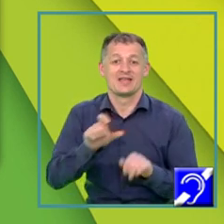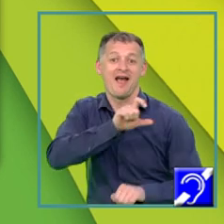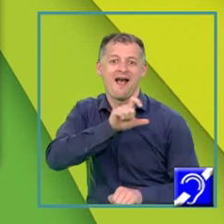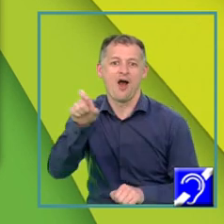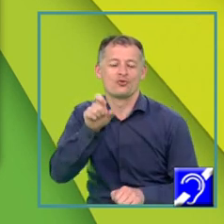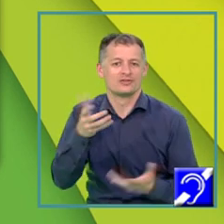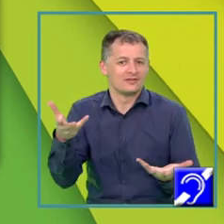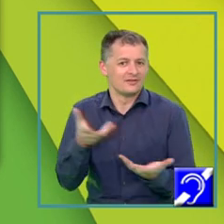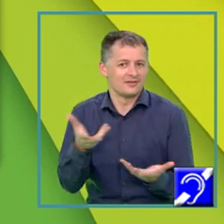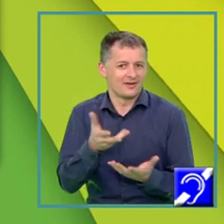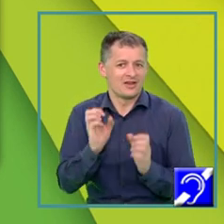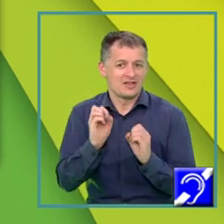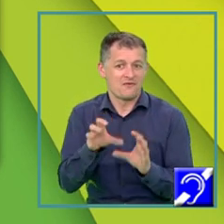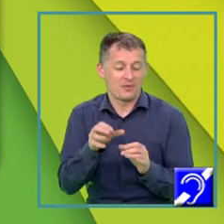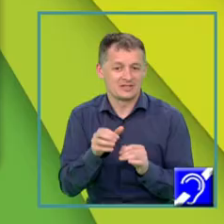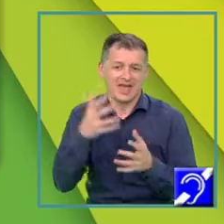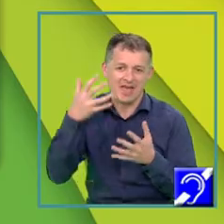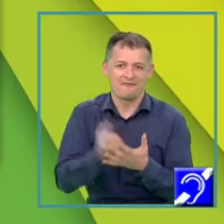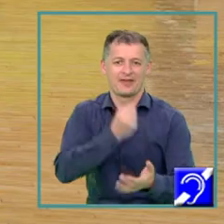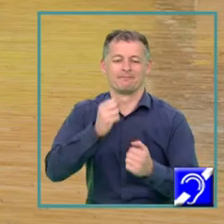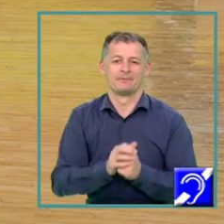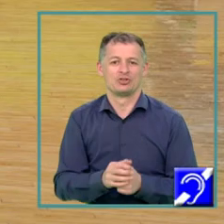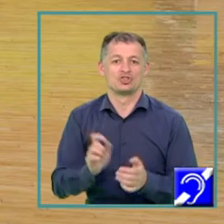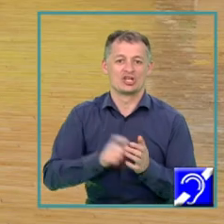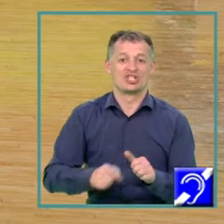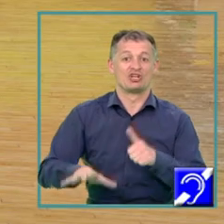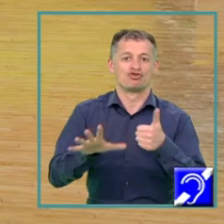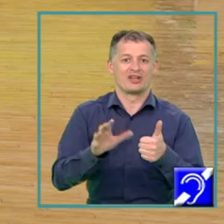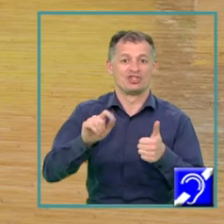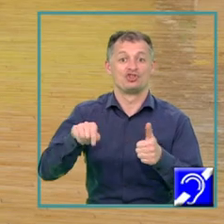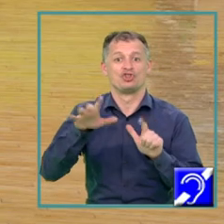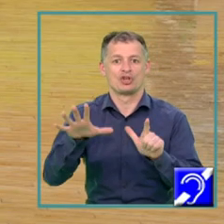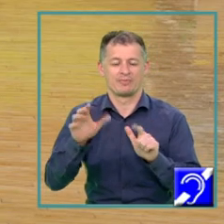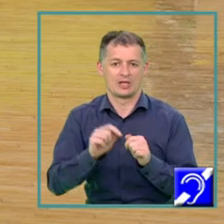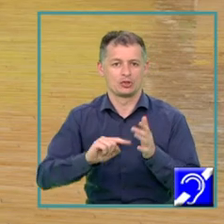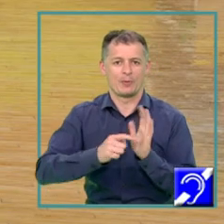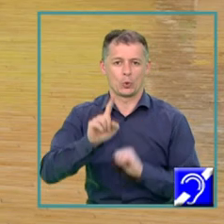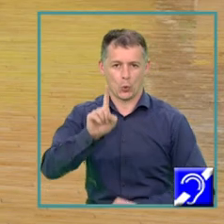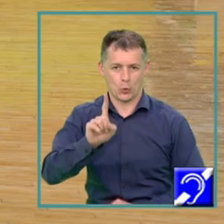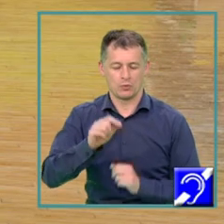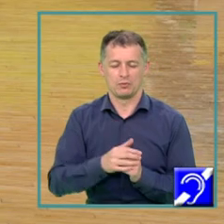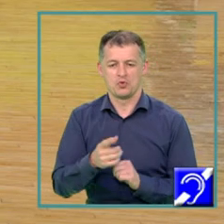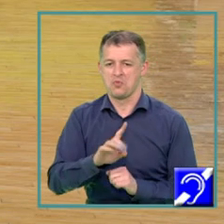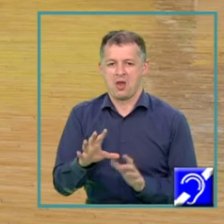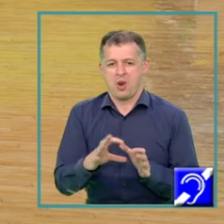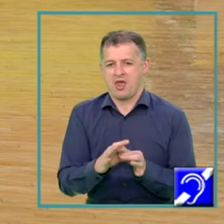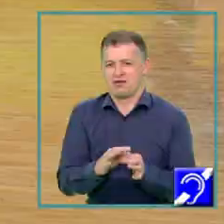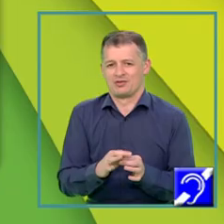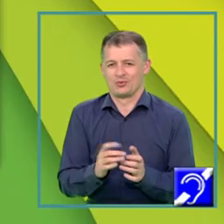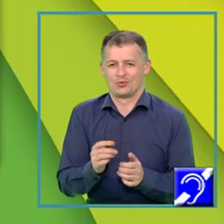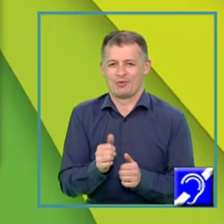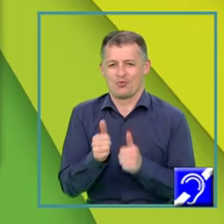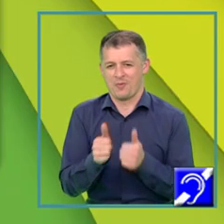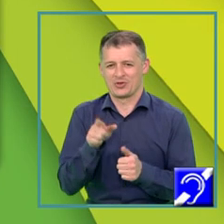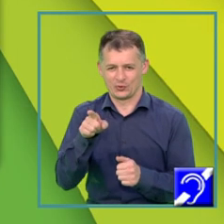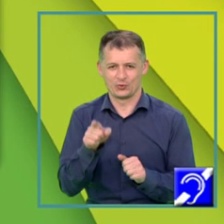respectiv care este informația efect. Cerințele 6 și 7 de la subiectul 1 nu mai au legătură neapărată cu sursele.